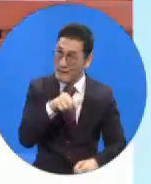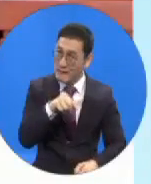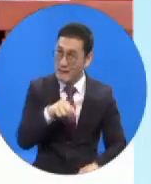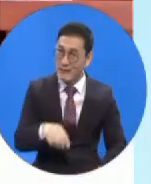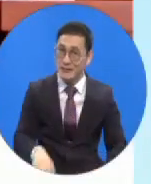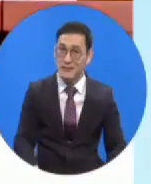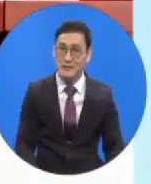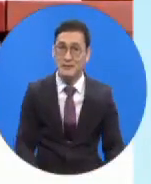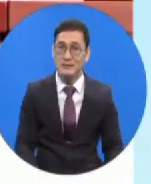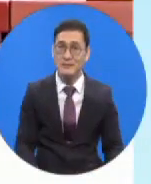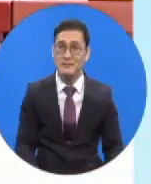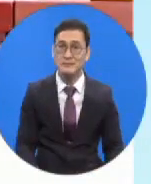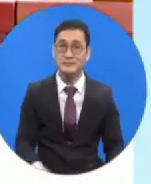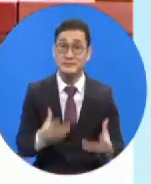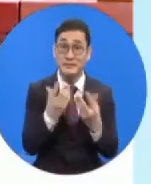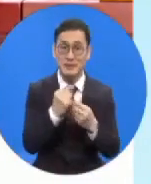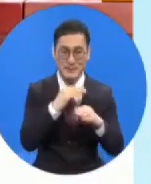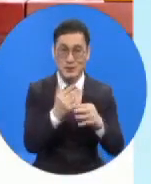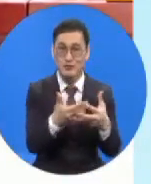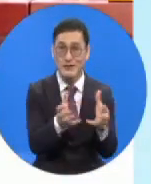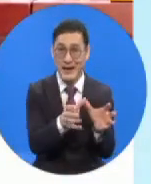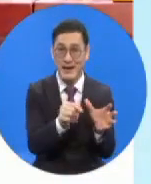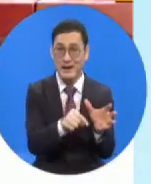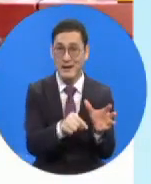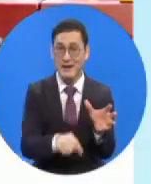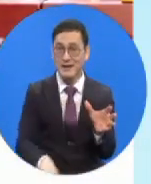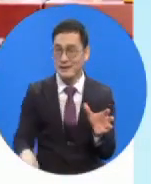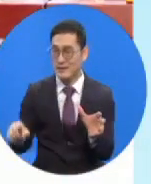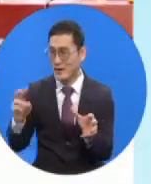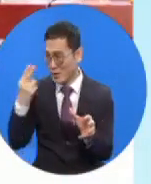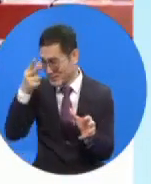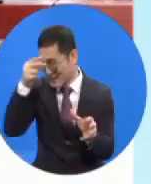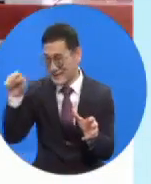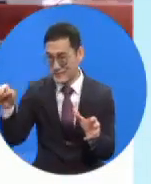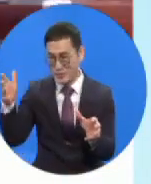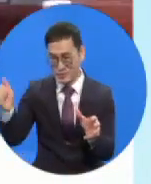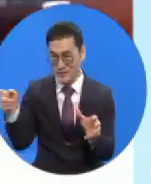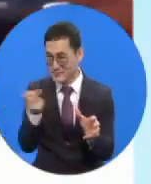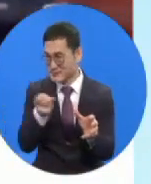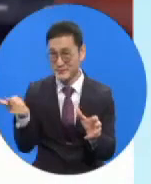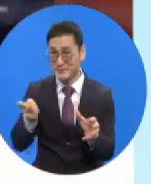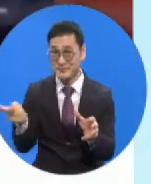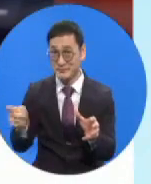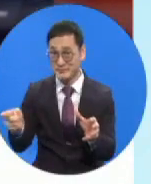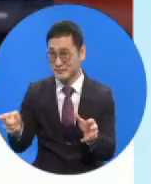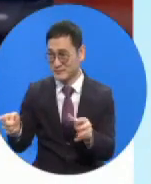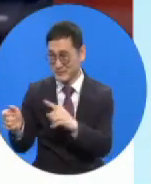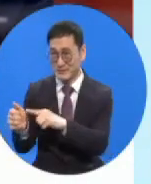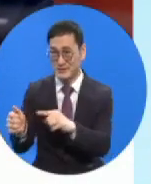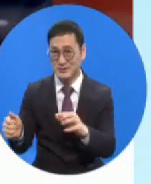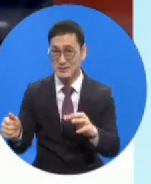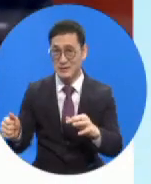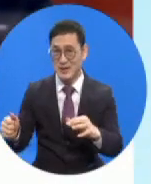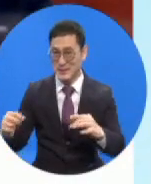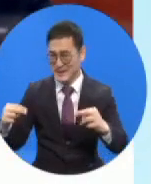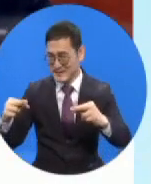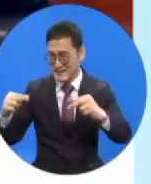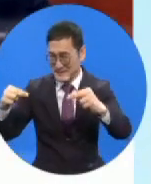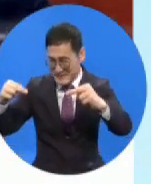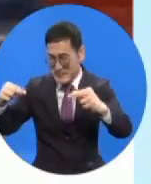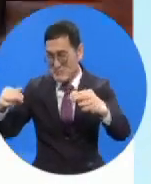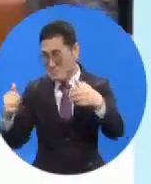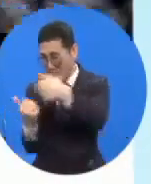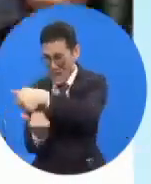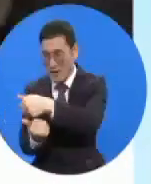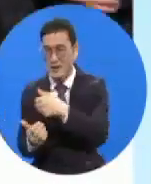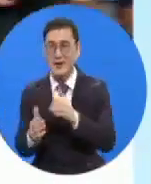공격을 잘했어. 그 다음에 여론이 그 윤석열 총장이 잘못했다는 쪽으로 갔다면은 저런 얘기 안 나왔을 것 같거든요. 네. 너무 속이